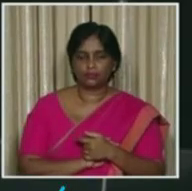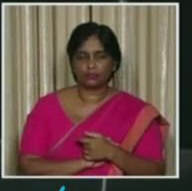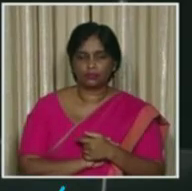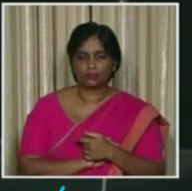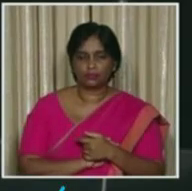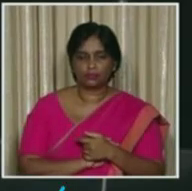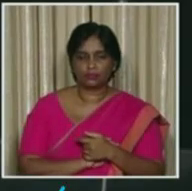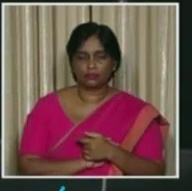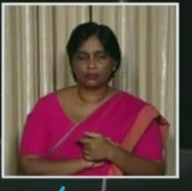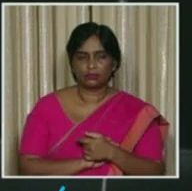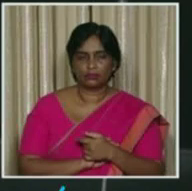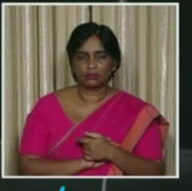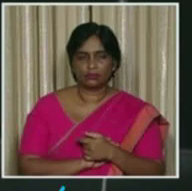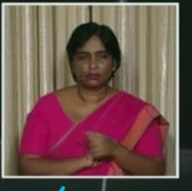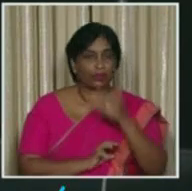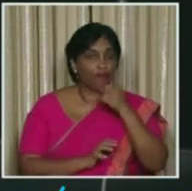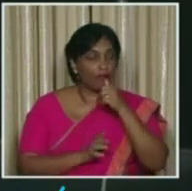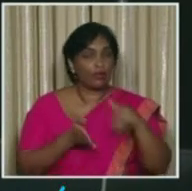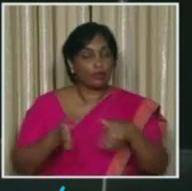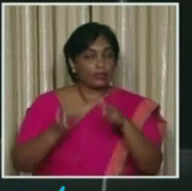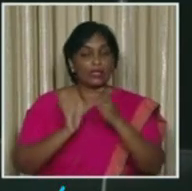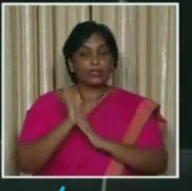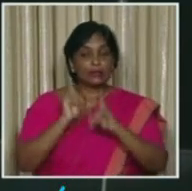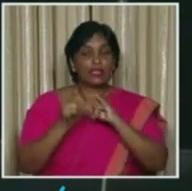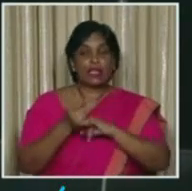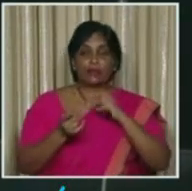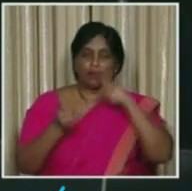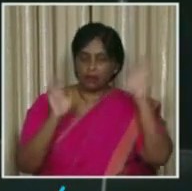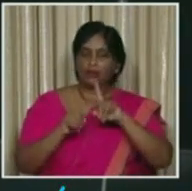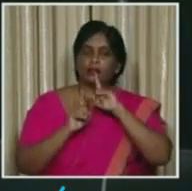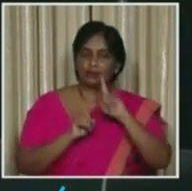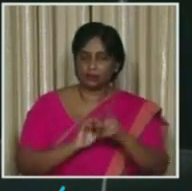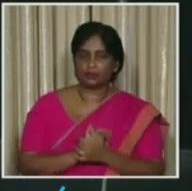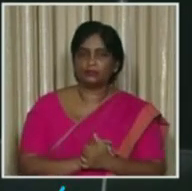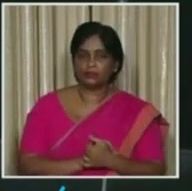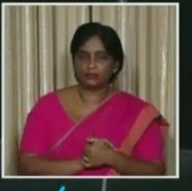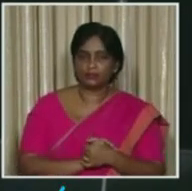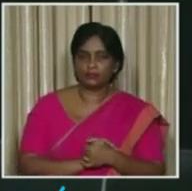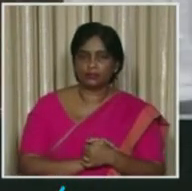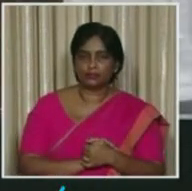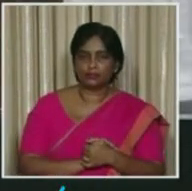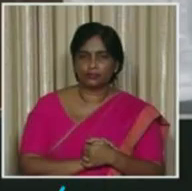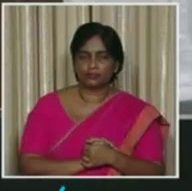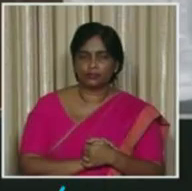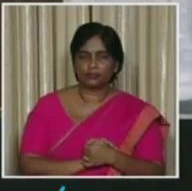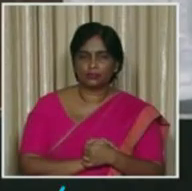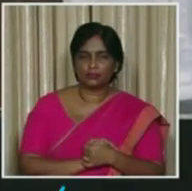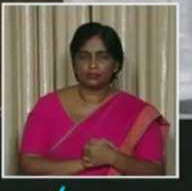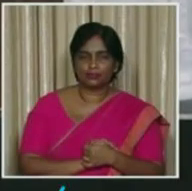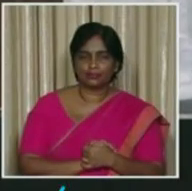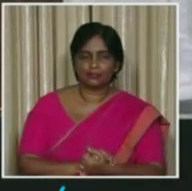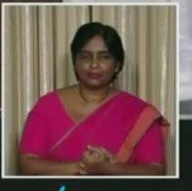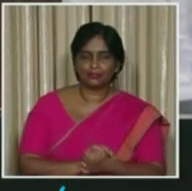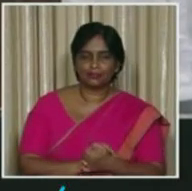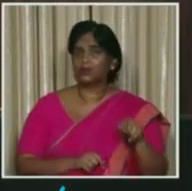කතා කරන්න වාරි මාර්ග අමාත්‍යංශ ලේකම්තුමාට කතා කරන්න මේකෙන් දැනුවත් කරා. right. thank you. court order. ඔයා ඉන්නකෝ court order මගුල. මේ cross